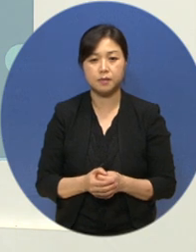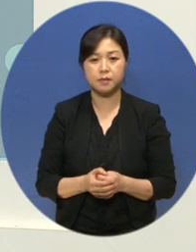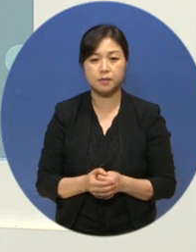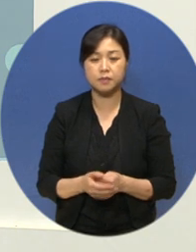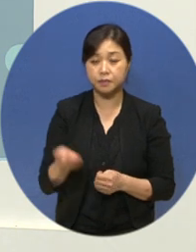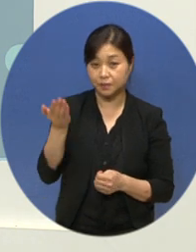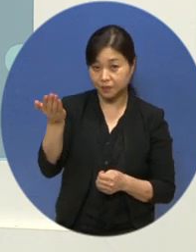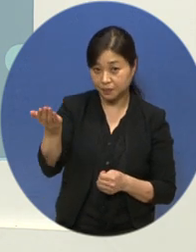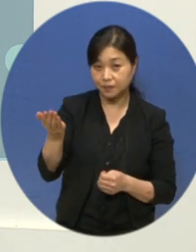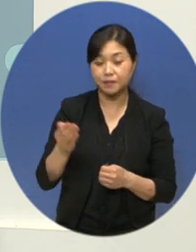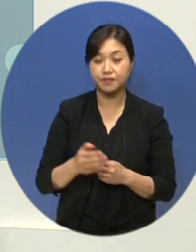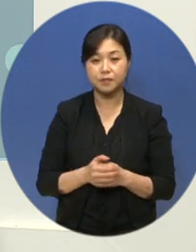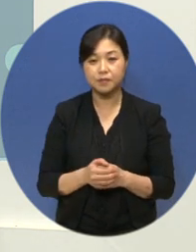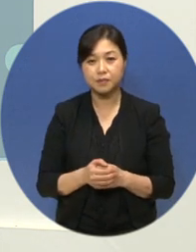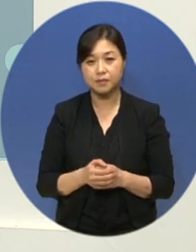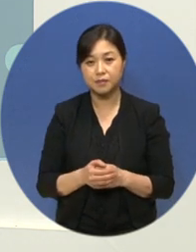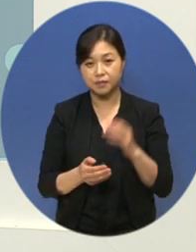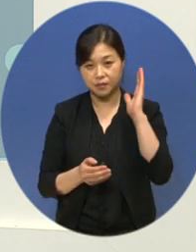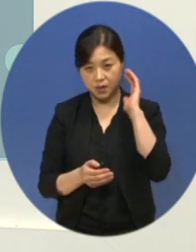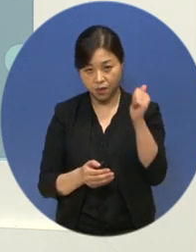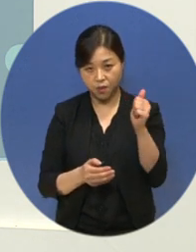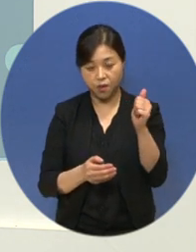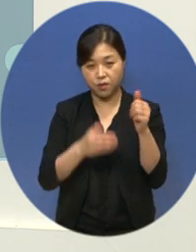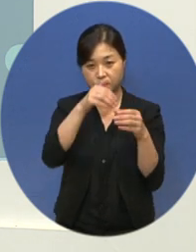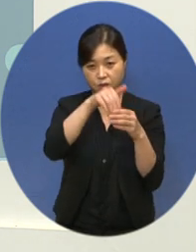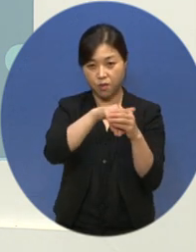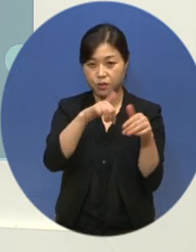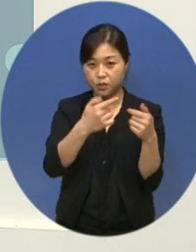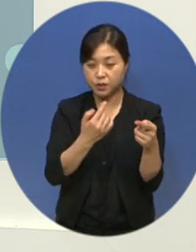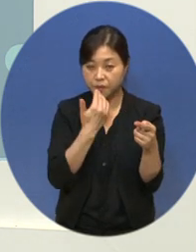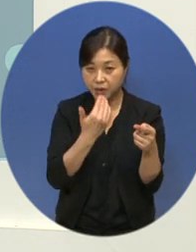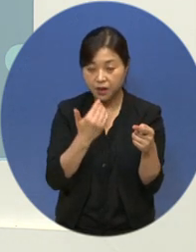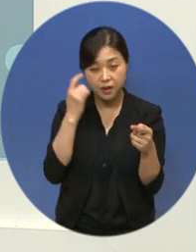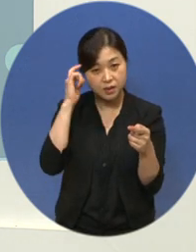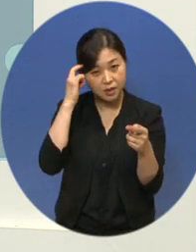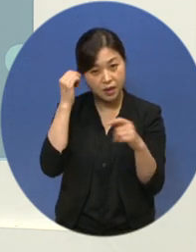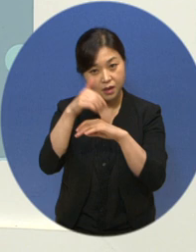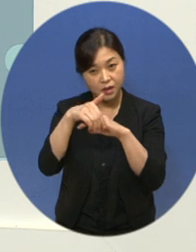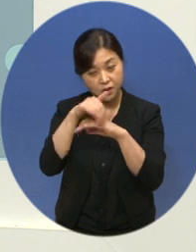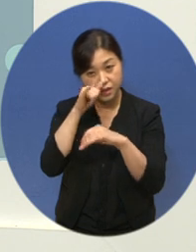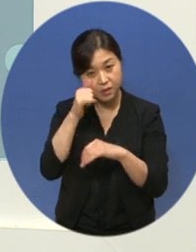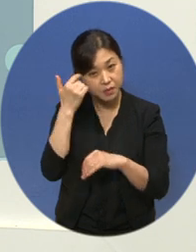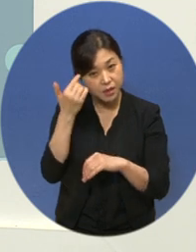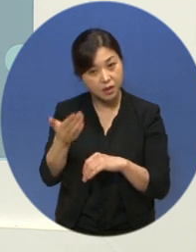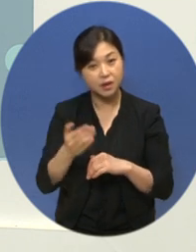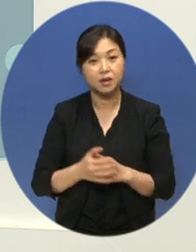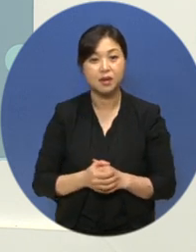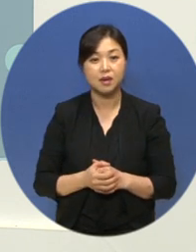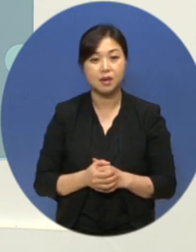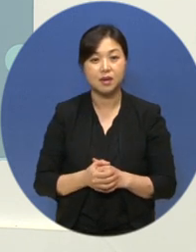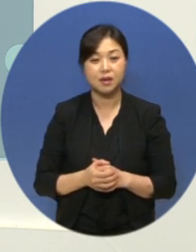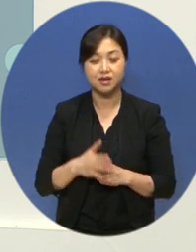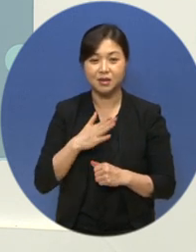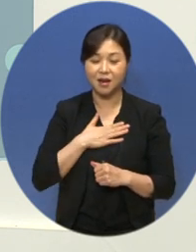양지 사태 에서는 대 권도 전에 생각이 있으신지 넘어 직설적으로 여쭤 봐서